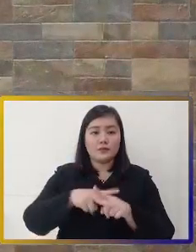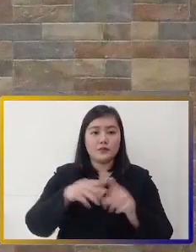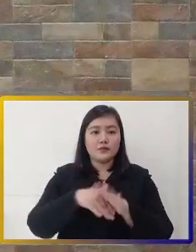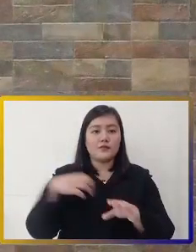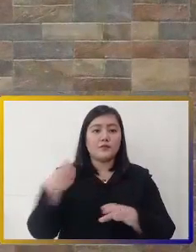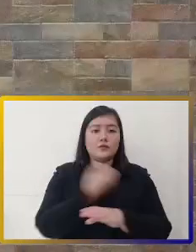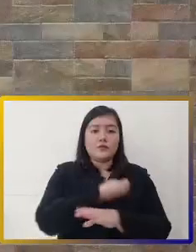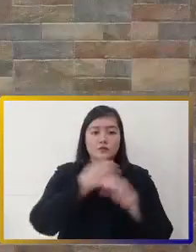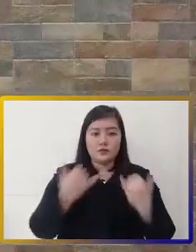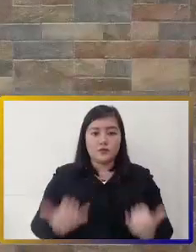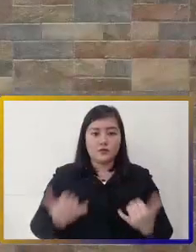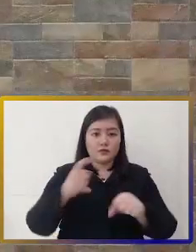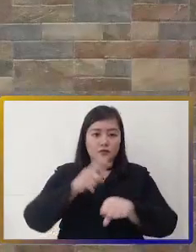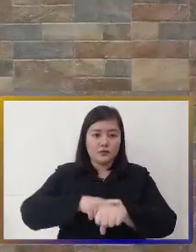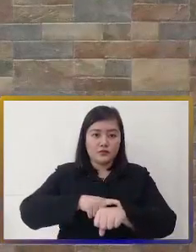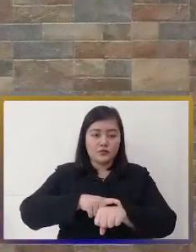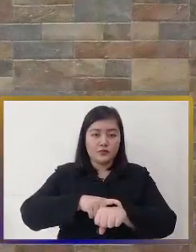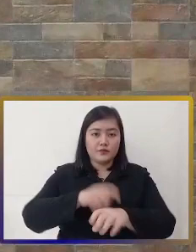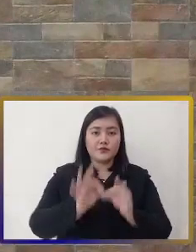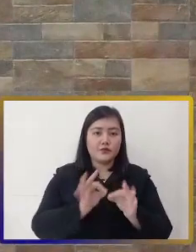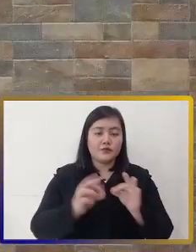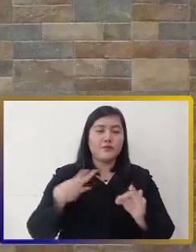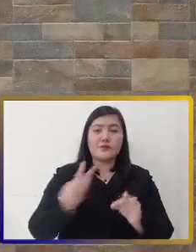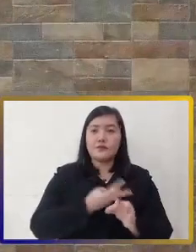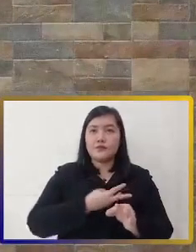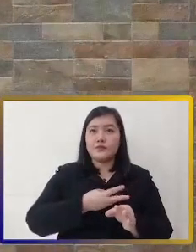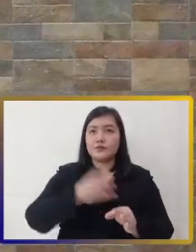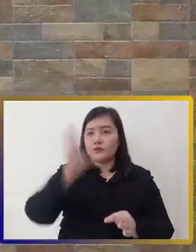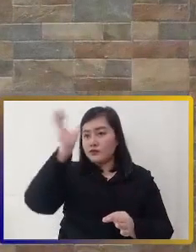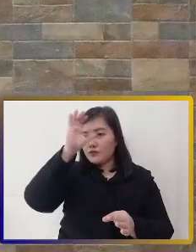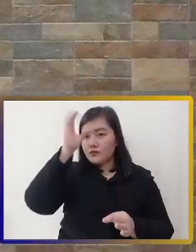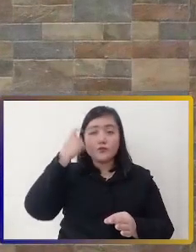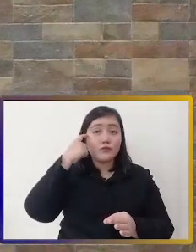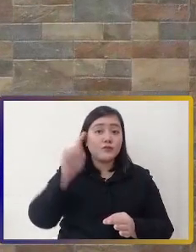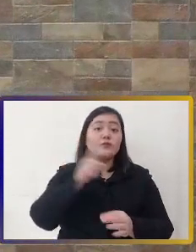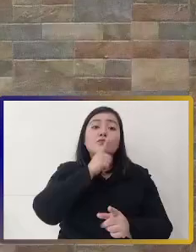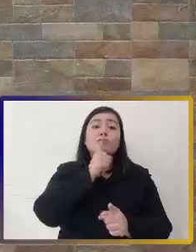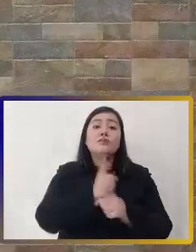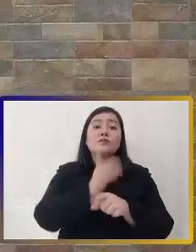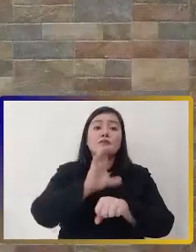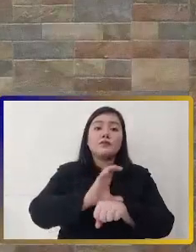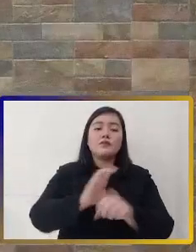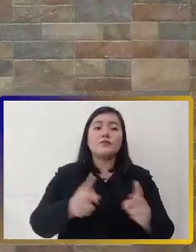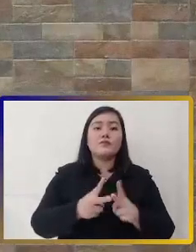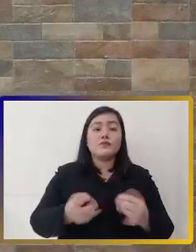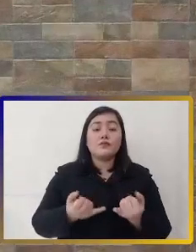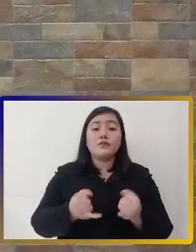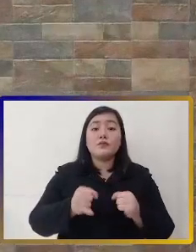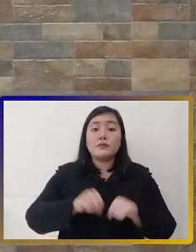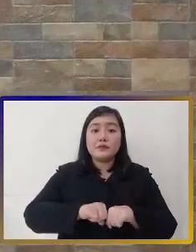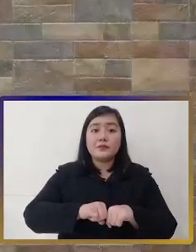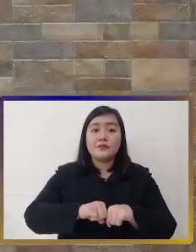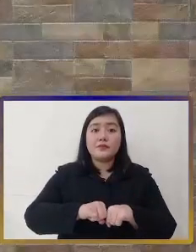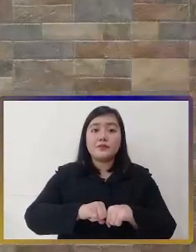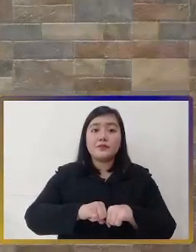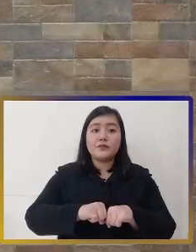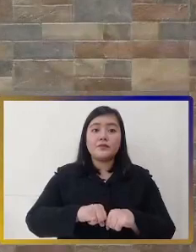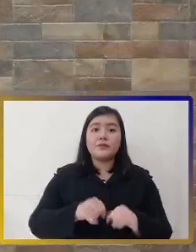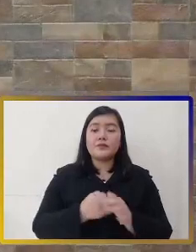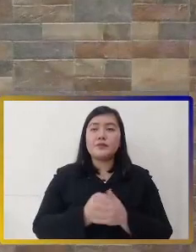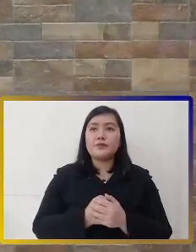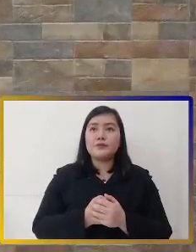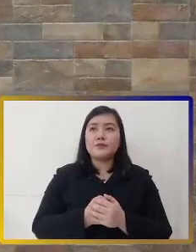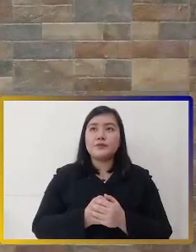search for the true church, ay napaka-importante po ng mga ginamit po nating pundasyon o gagamitin natin